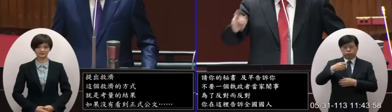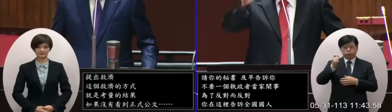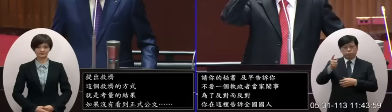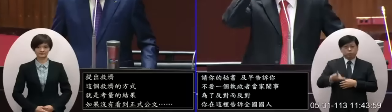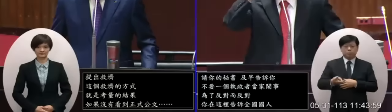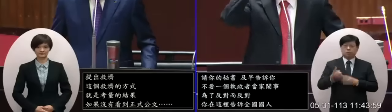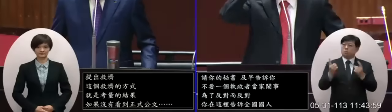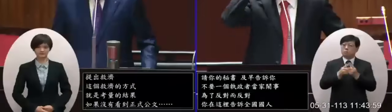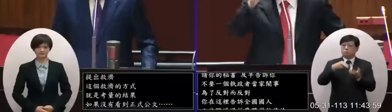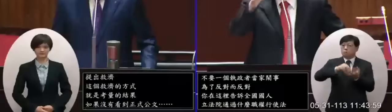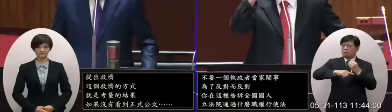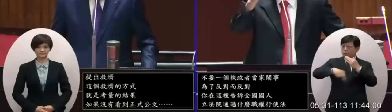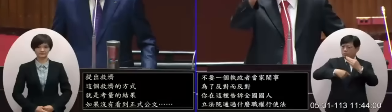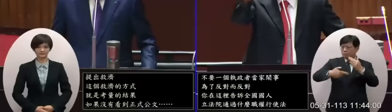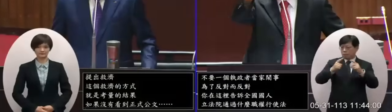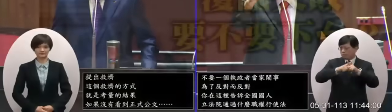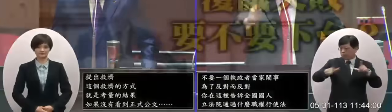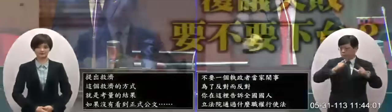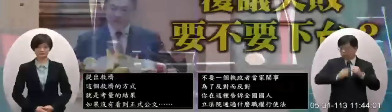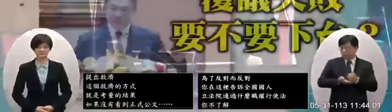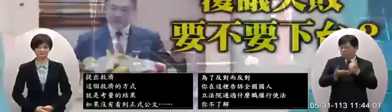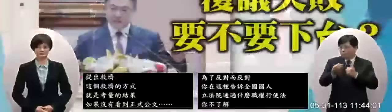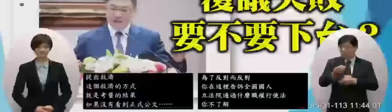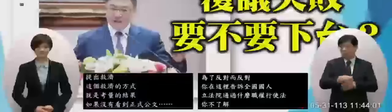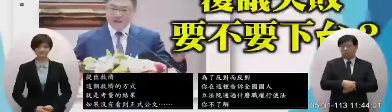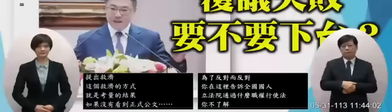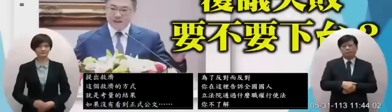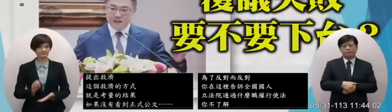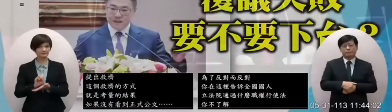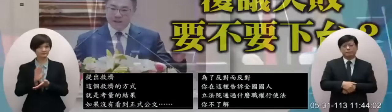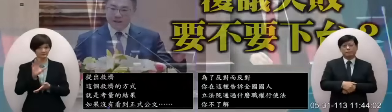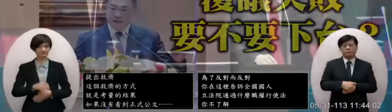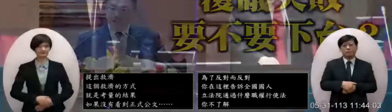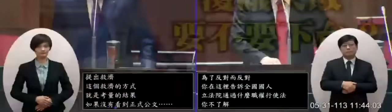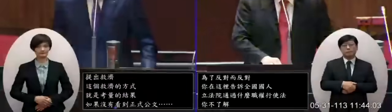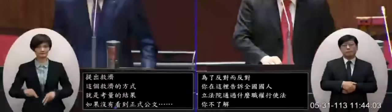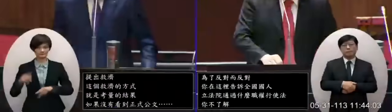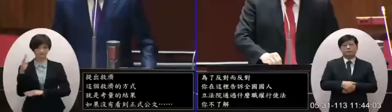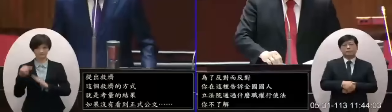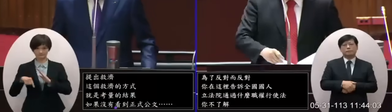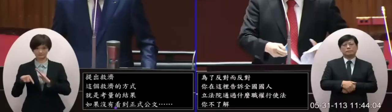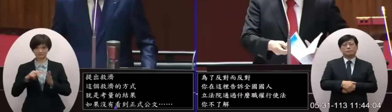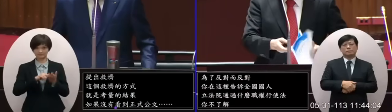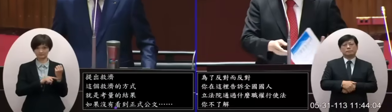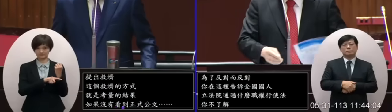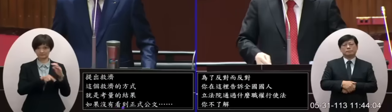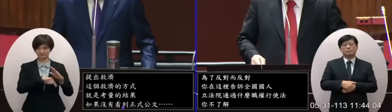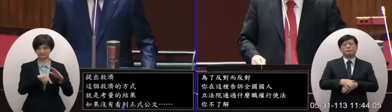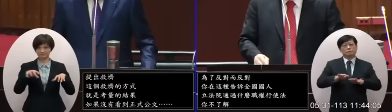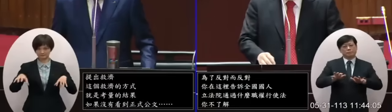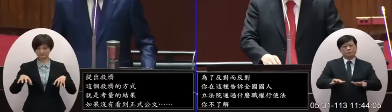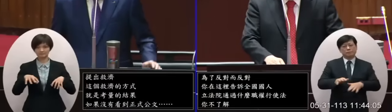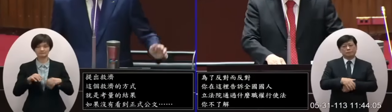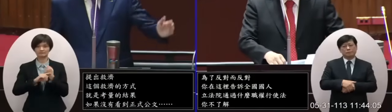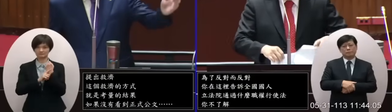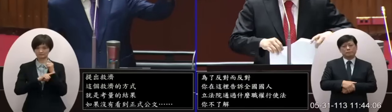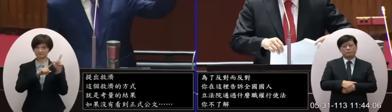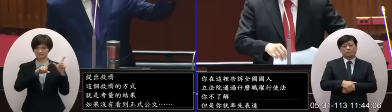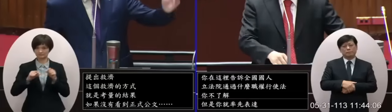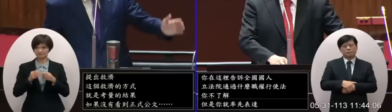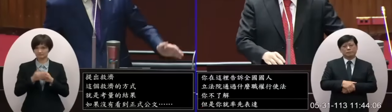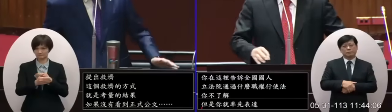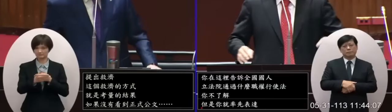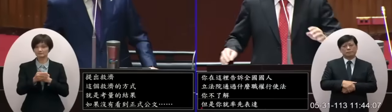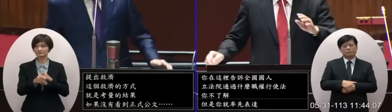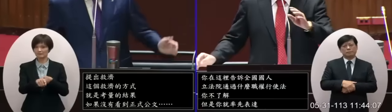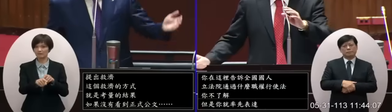复议，这对立法院是非常非常的不尊重。 跟委员报告，两院之间是有正常程序、法定程序的，我跟